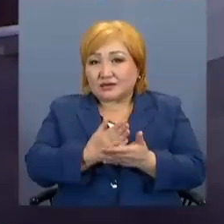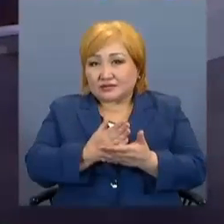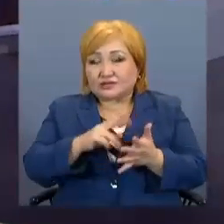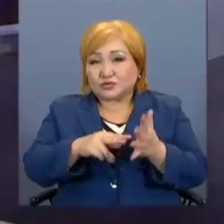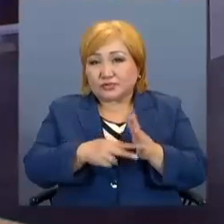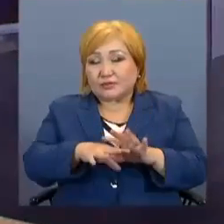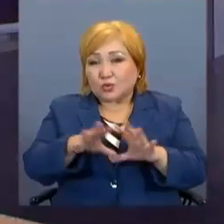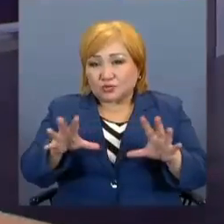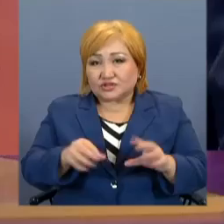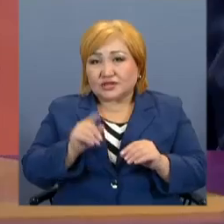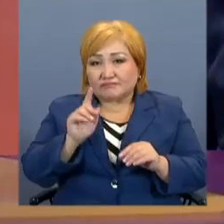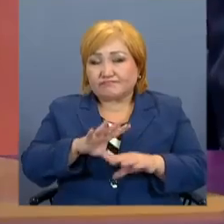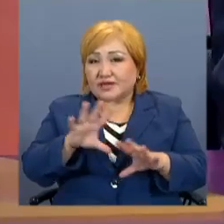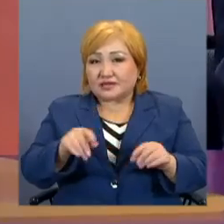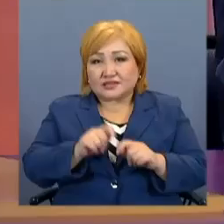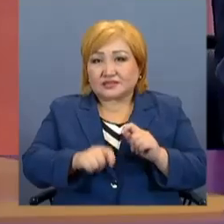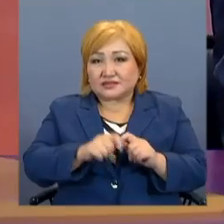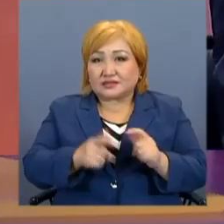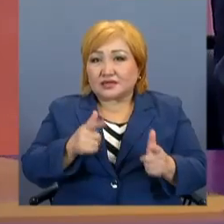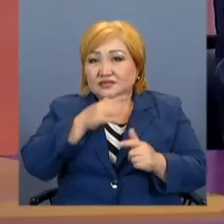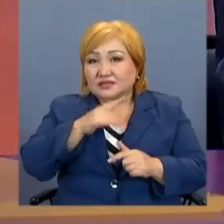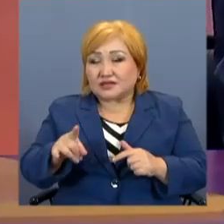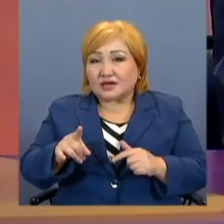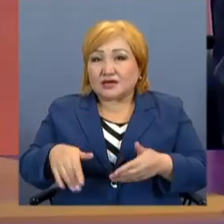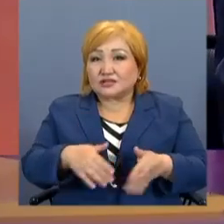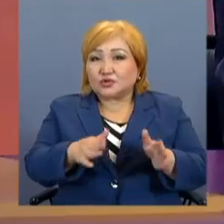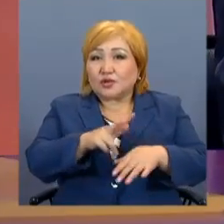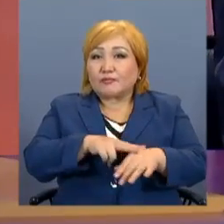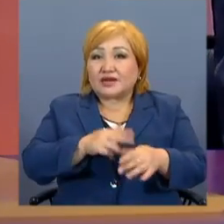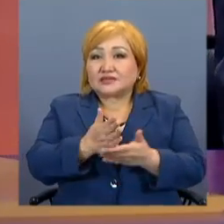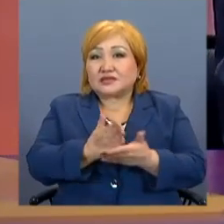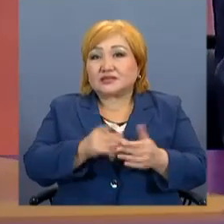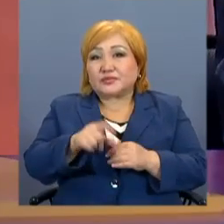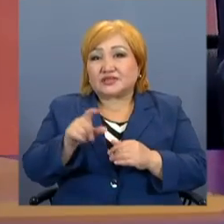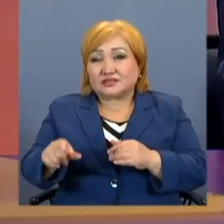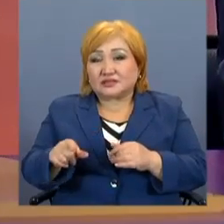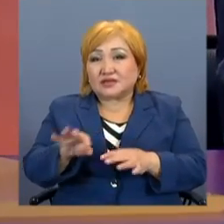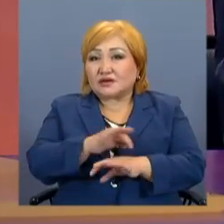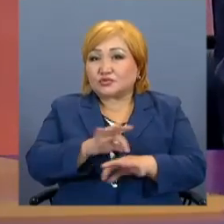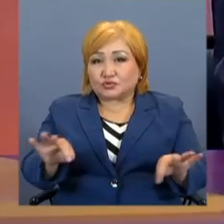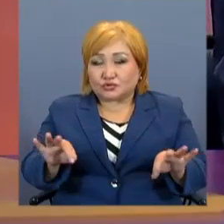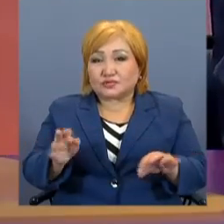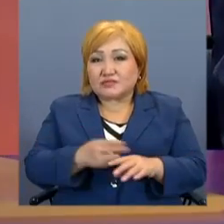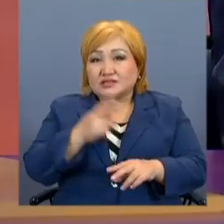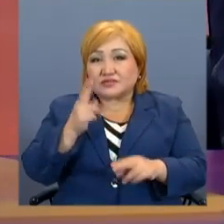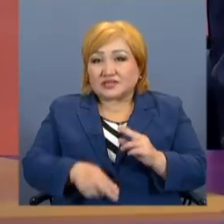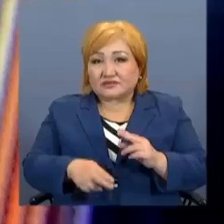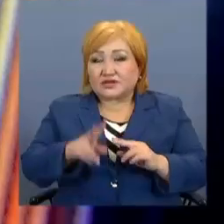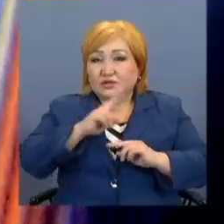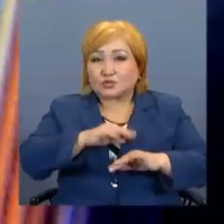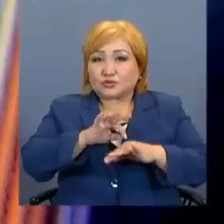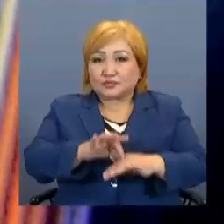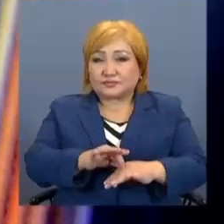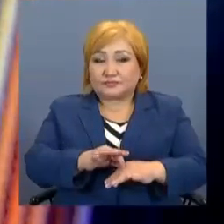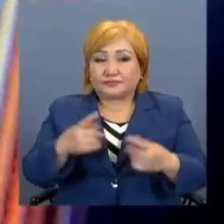тексеріледі. Ал қазіргі таңда жол полициясы қызметкерлерімен үздіксіз жұмыс атқарылып жатыр. Техникалық